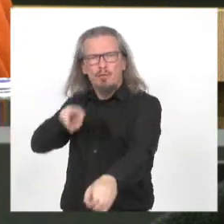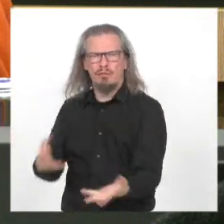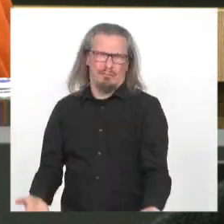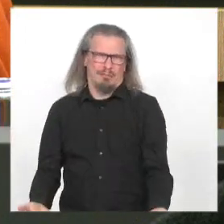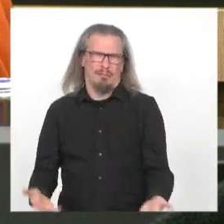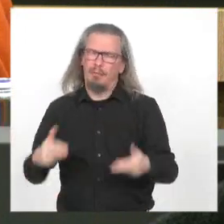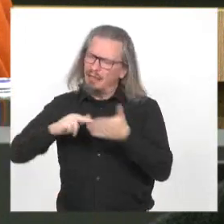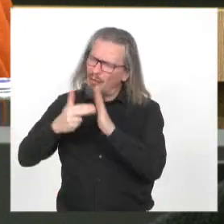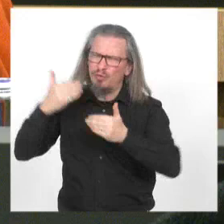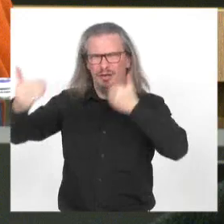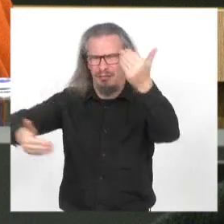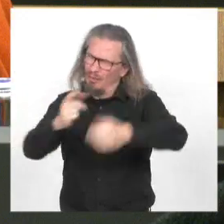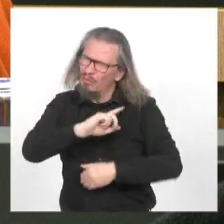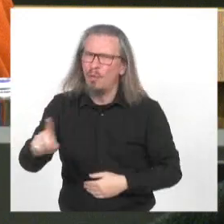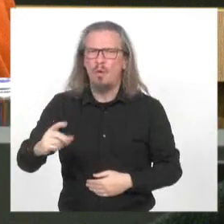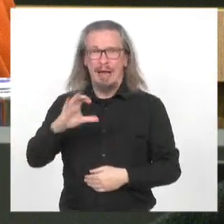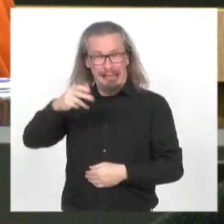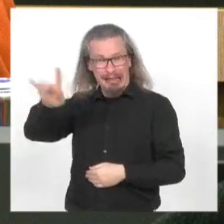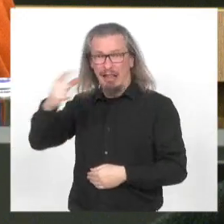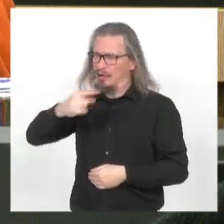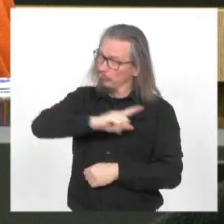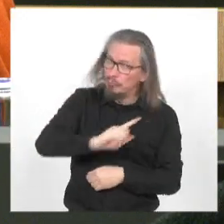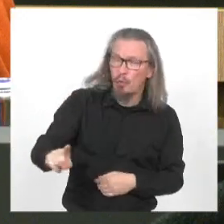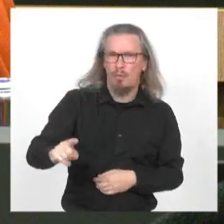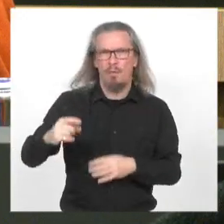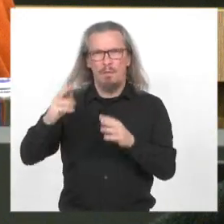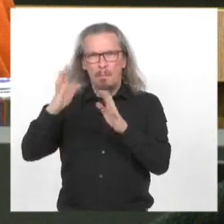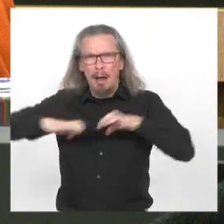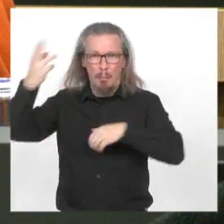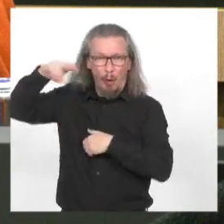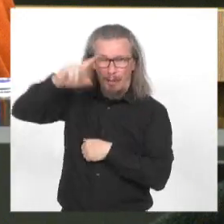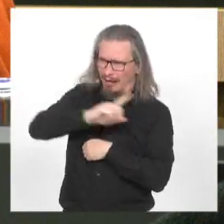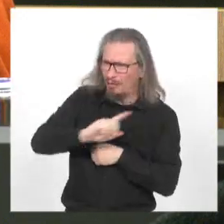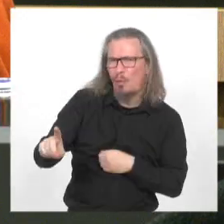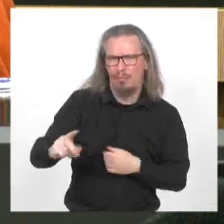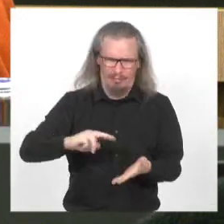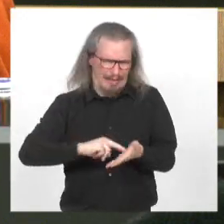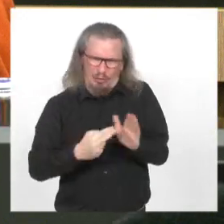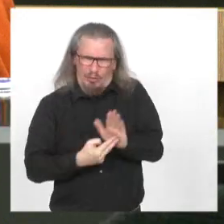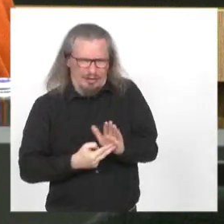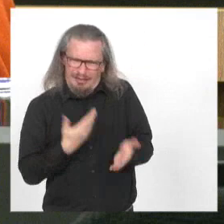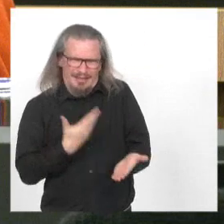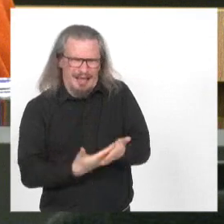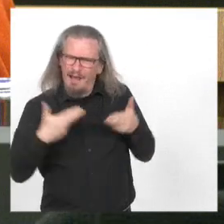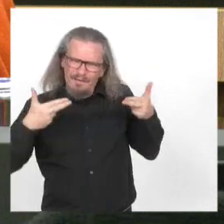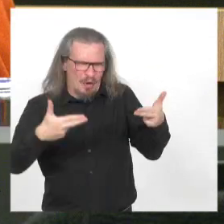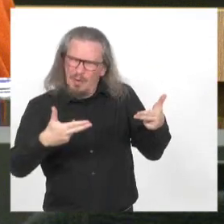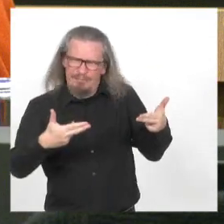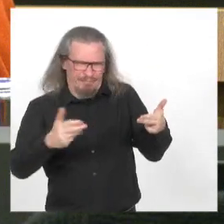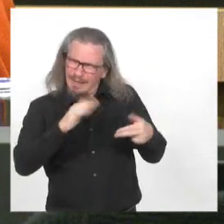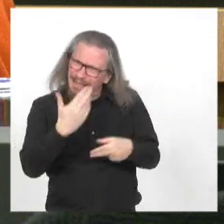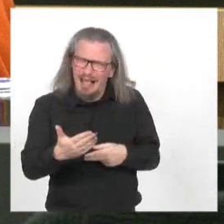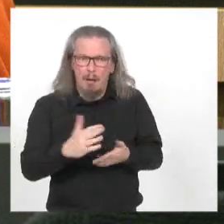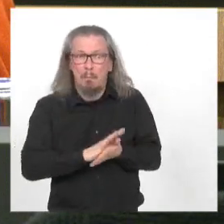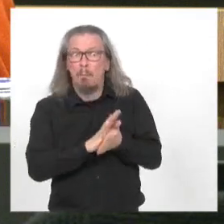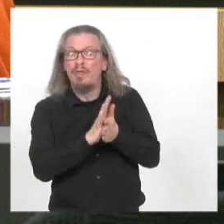de cette technologie. La CNIL indique que le déploiement de cette technologie n'est pas une évolution technologique des dispositifs vidéo, mais bien une